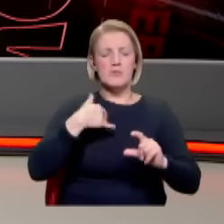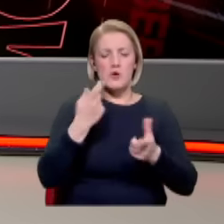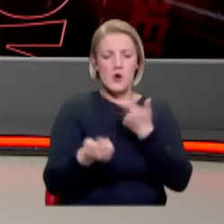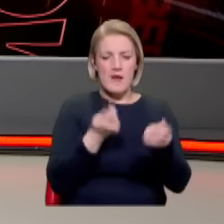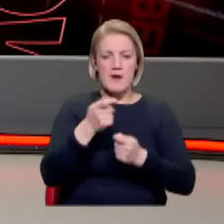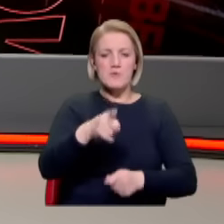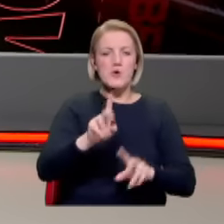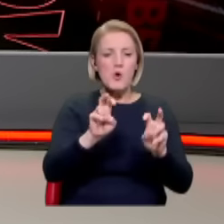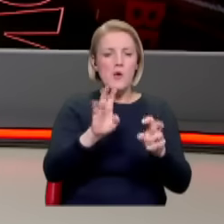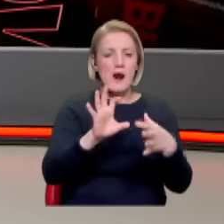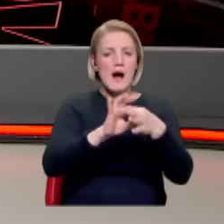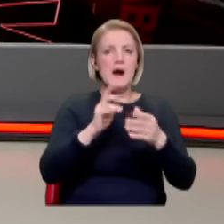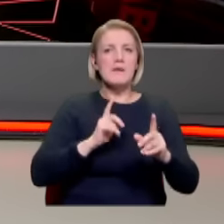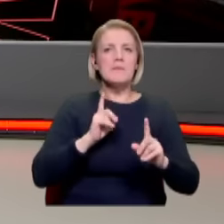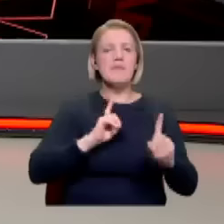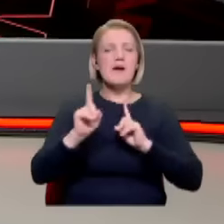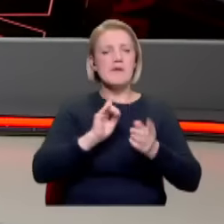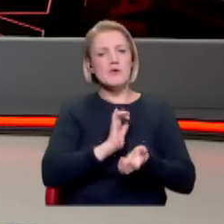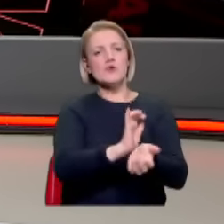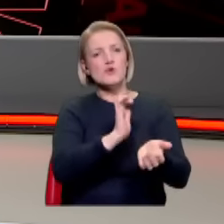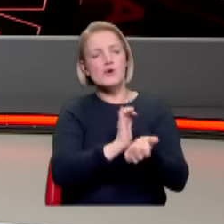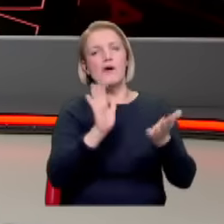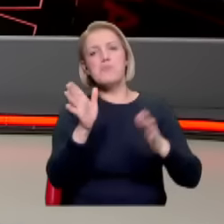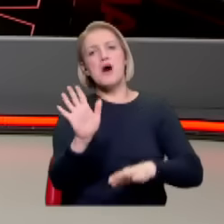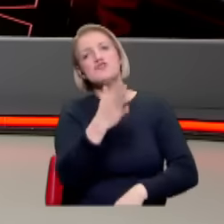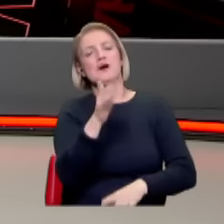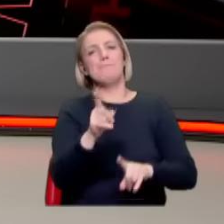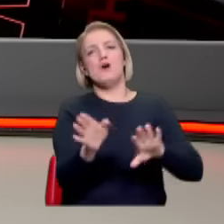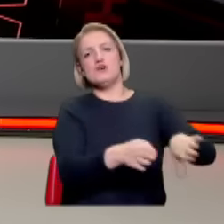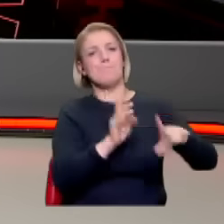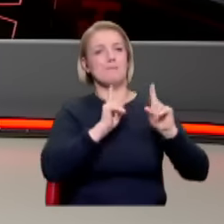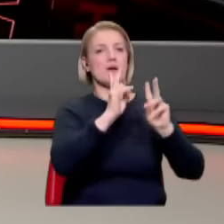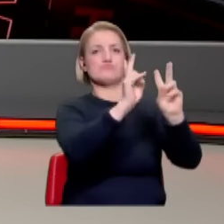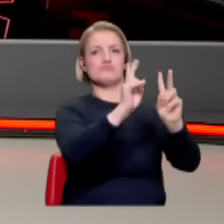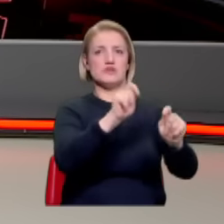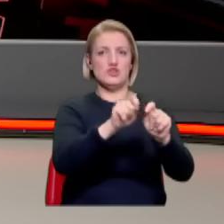dolayı yargılanmayacak mı? Ha, tutuklanmış, tutuklanmamış, o başka şey, o mahkemenin işi.